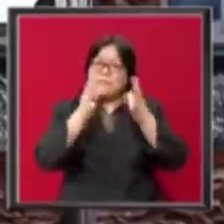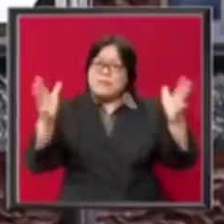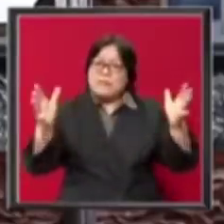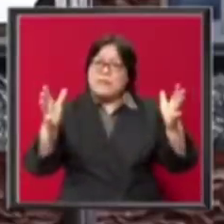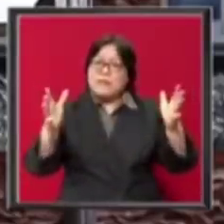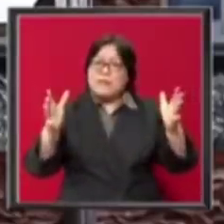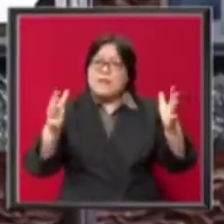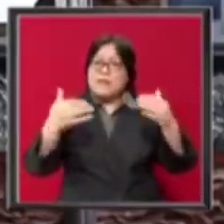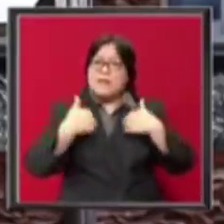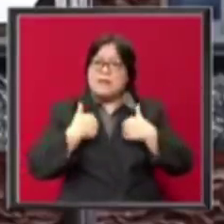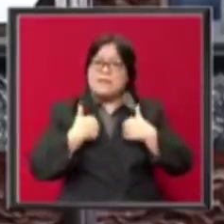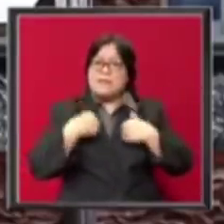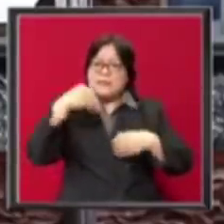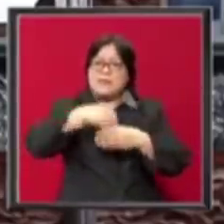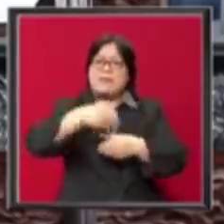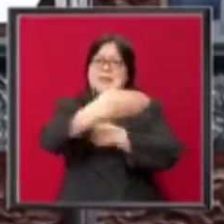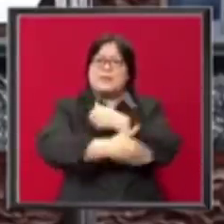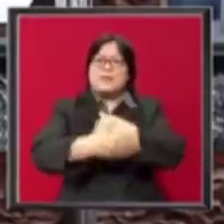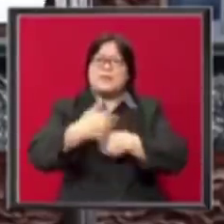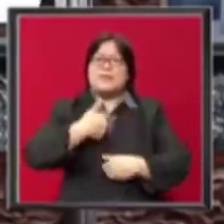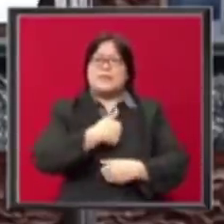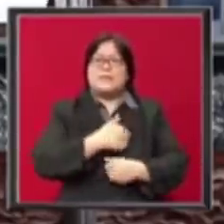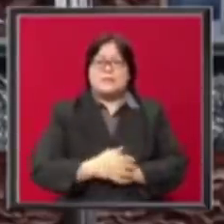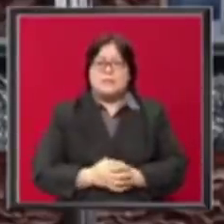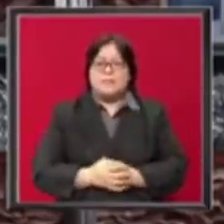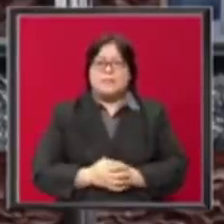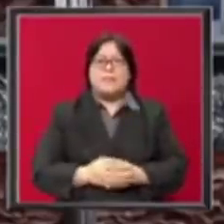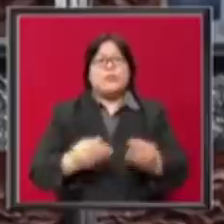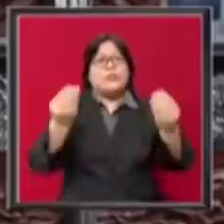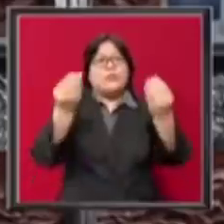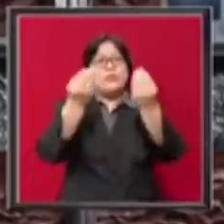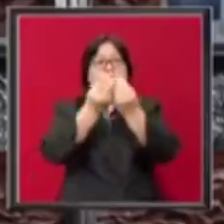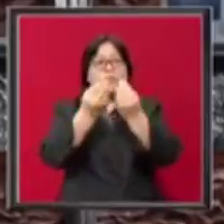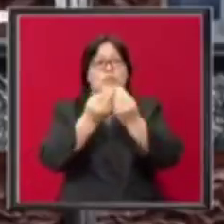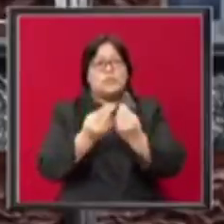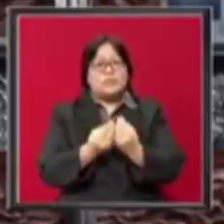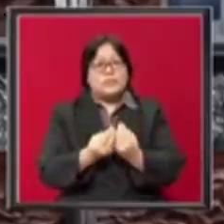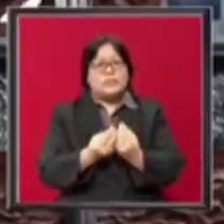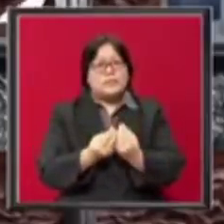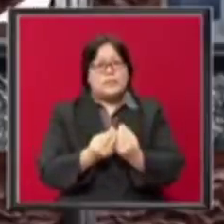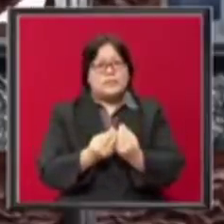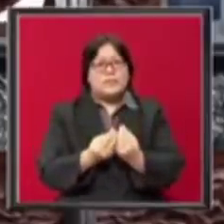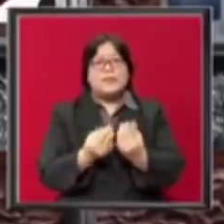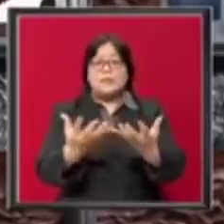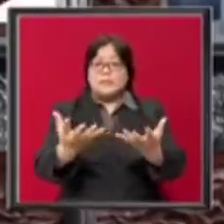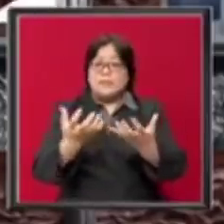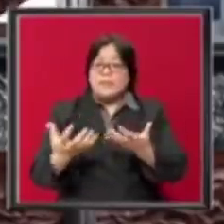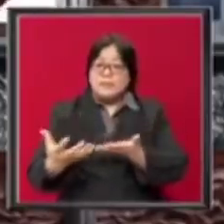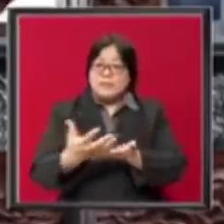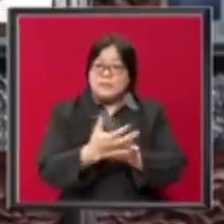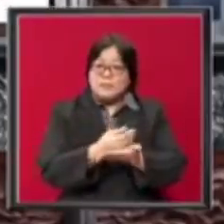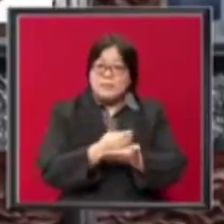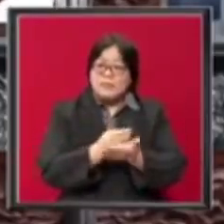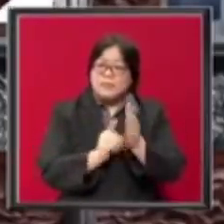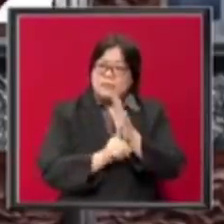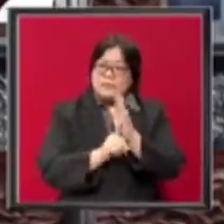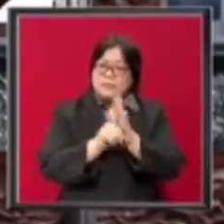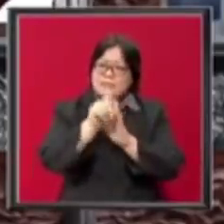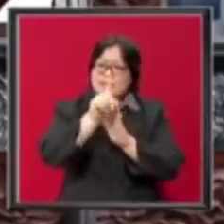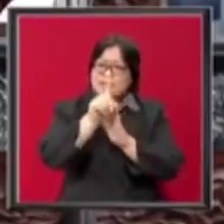yang pernah dilakukan dalam negara kita. Jumlah yang nak diperolehi sebegitu